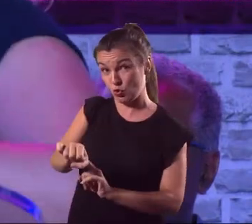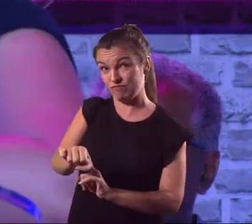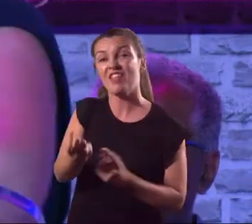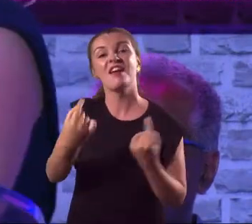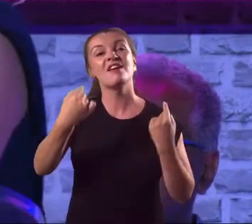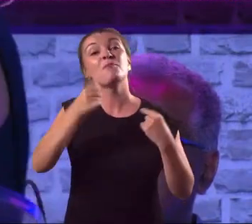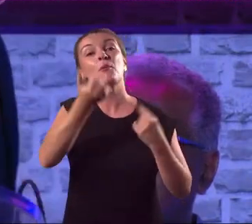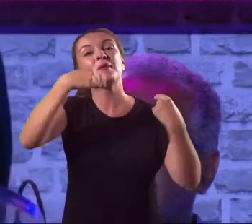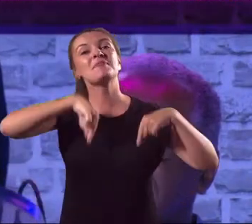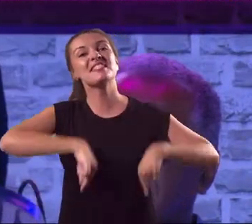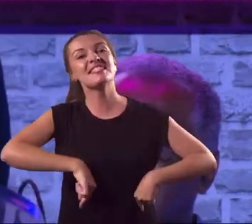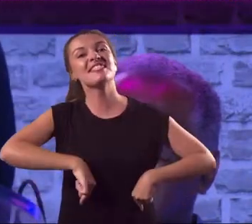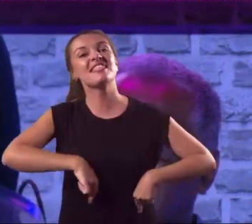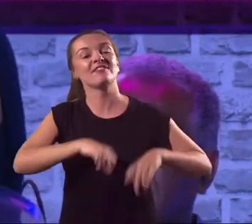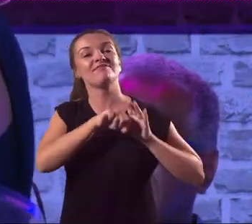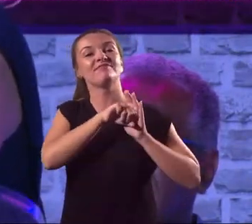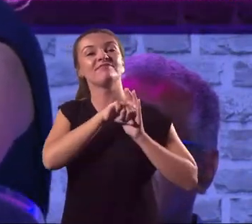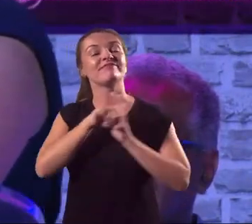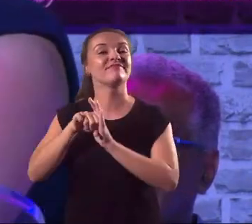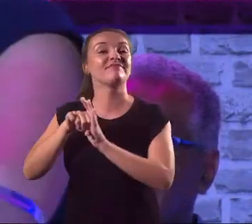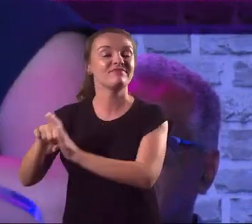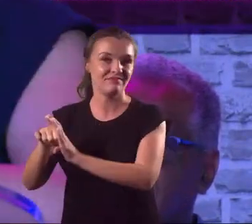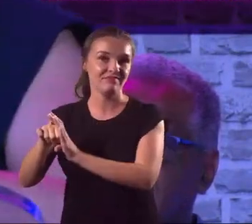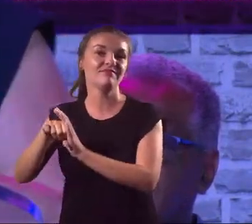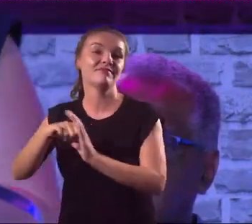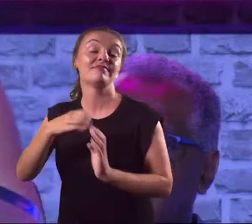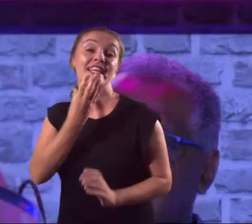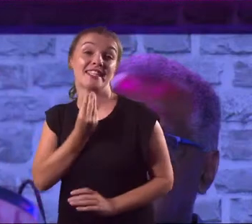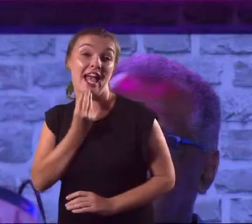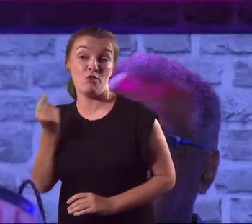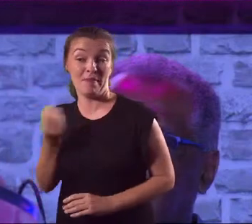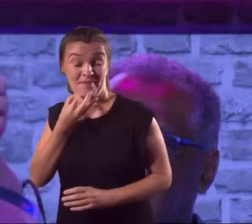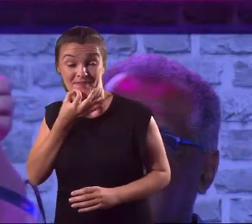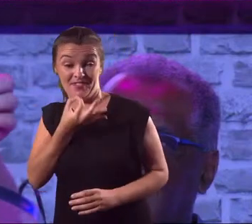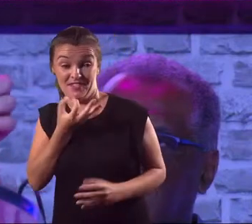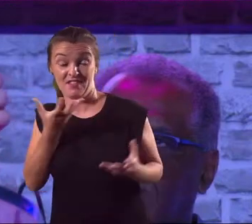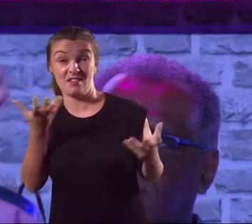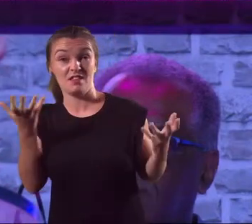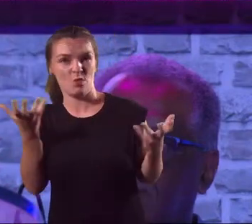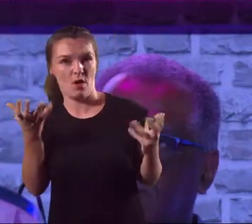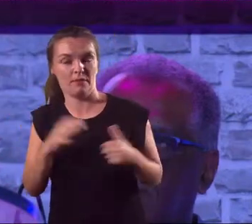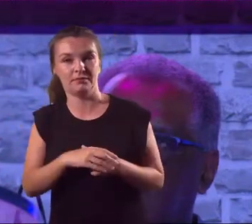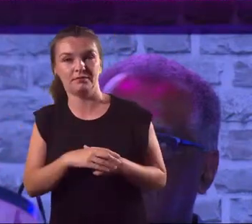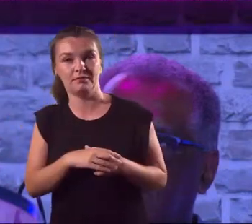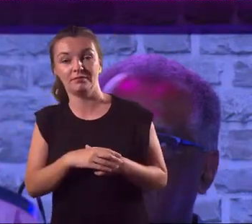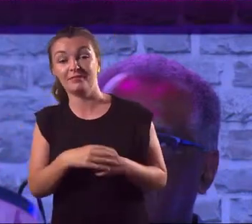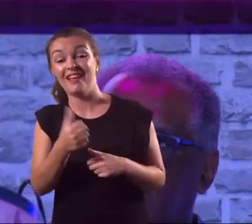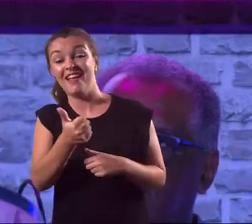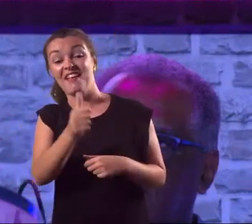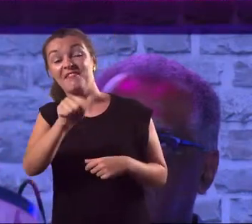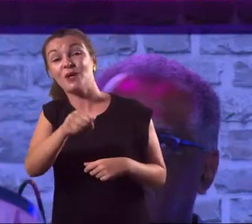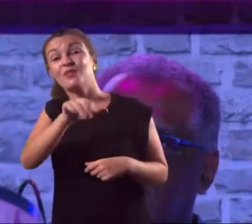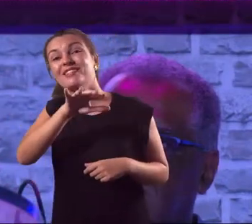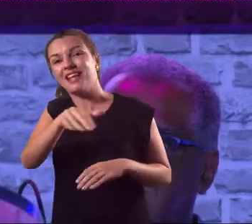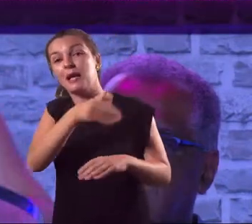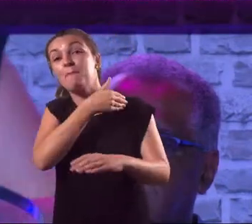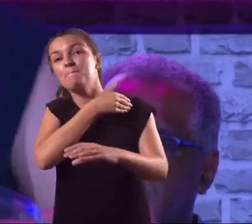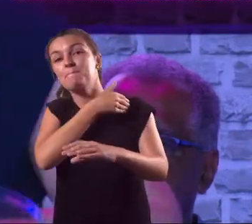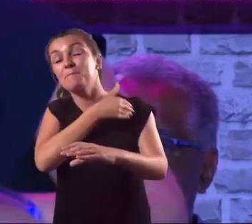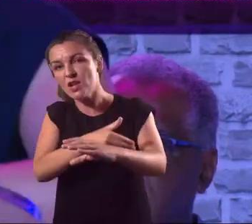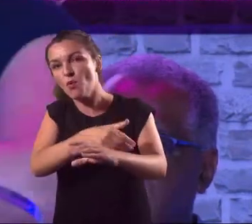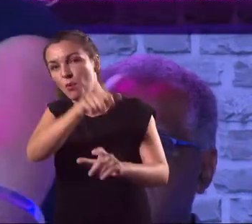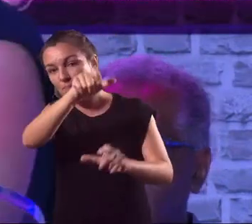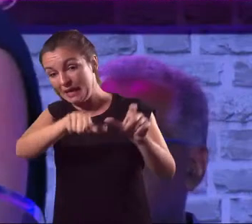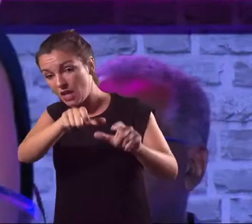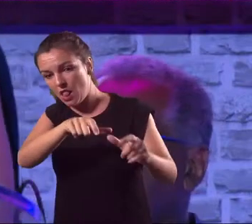Netanyahou, le gouvernement d'extrême droite israélien, dit maintenant qu'il veut attaquer les 1,5 million d'habitants